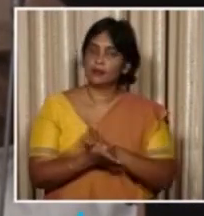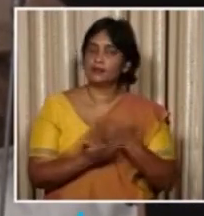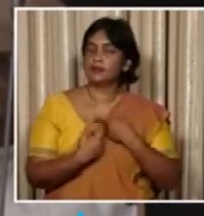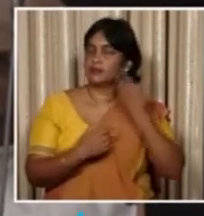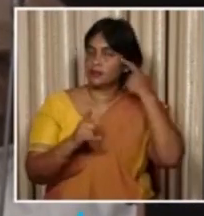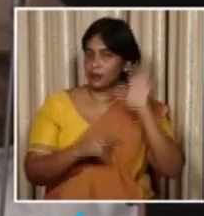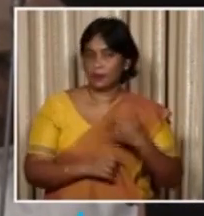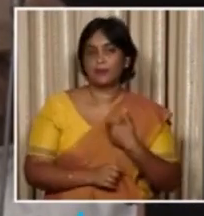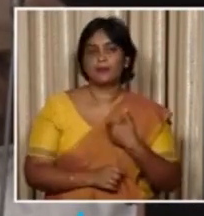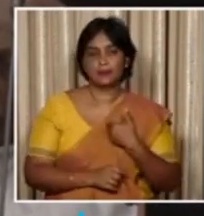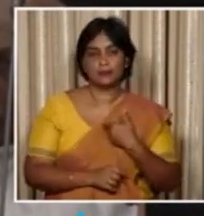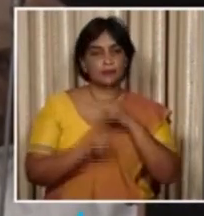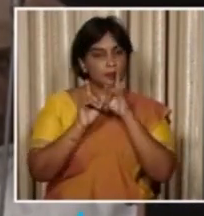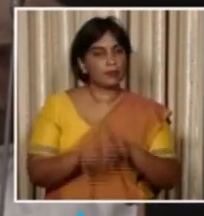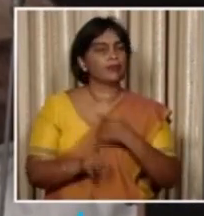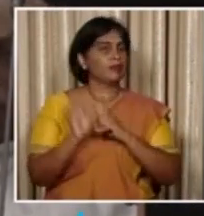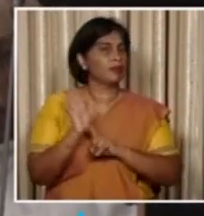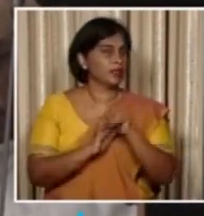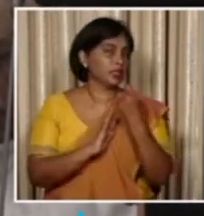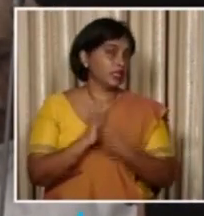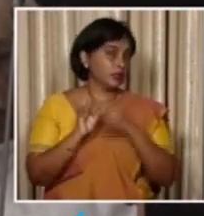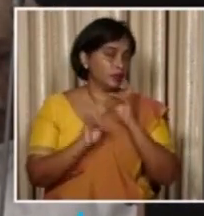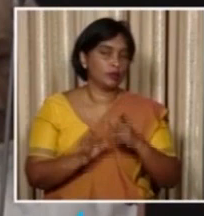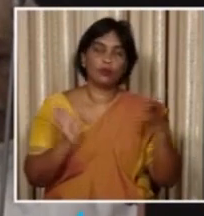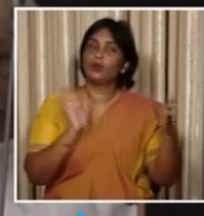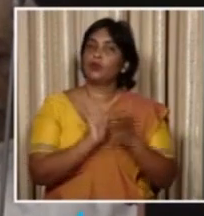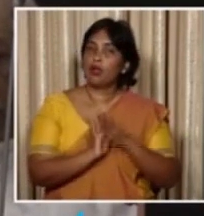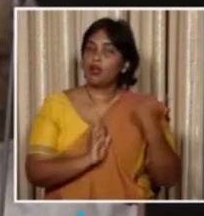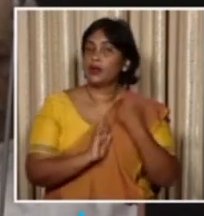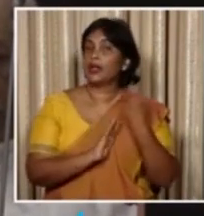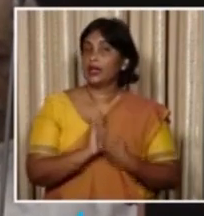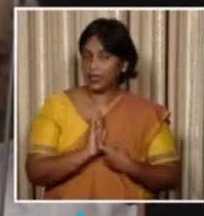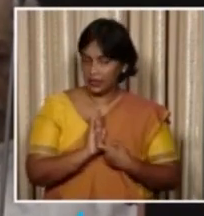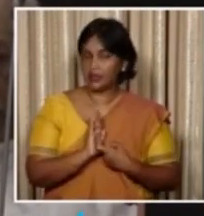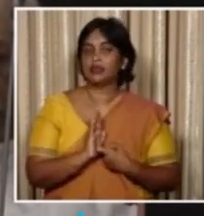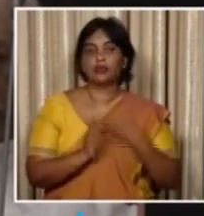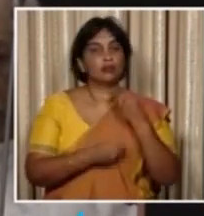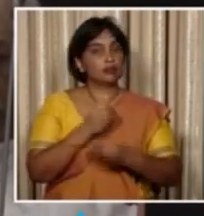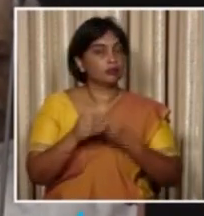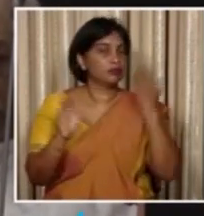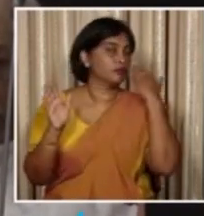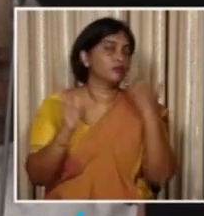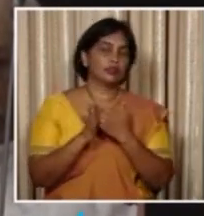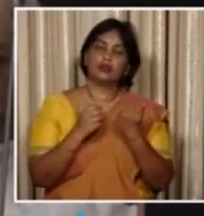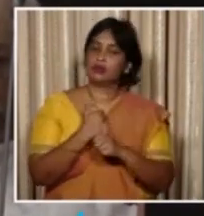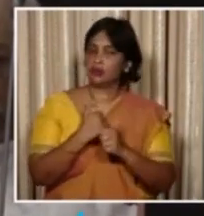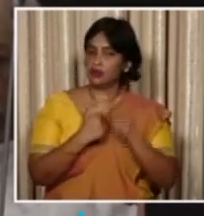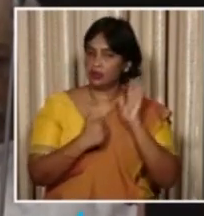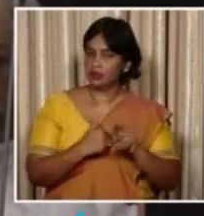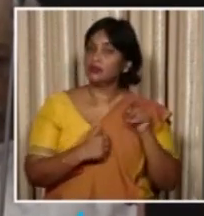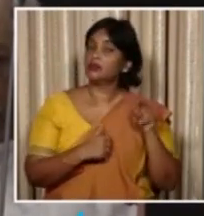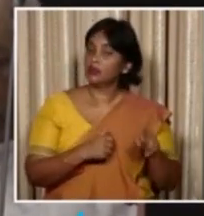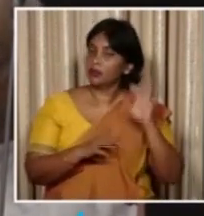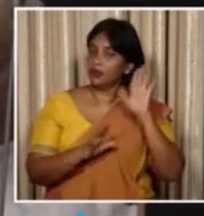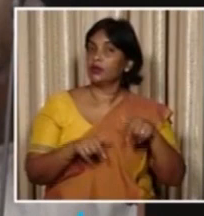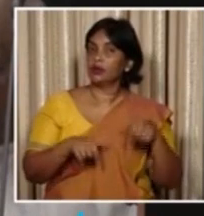අපගේ අපේක්ෂාවයි. එමෙන්ම පැරණි නීති වෙනුවට ඒකාබද්ධ කළ නව නීතියක්ද ආයෝජනය වෙනුවෙන් සකස් කර තිබෙනවා. ඒ